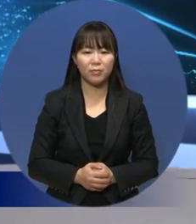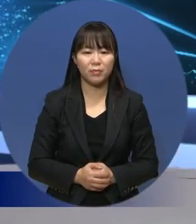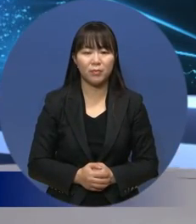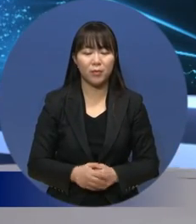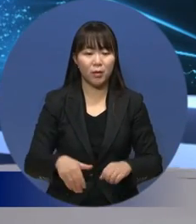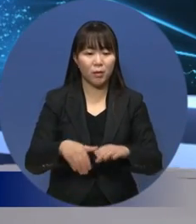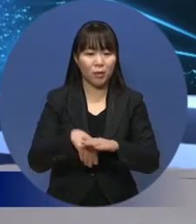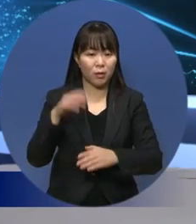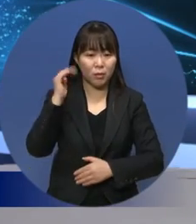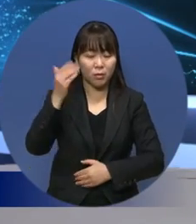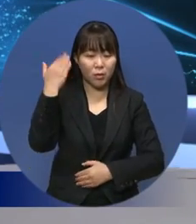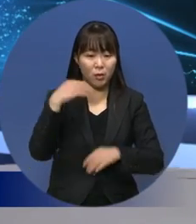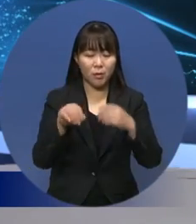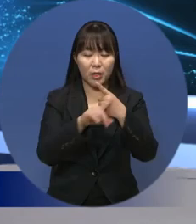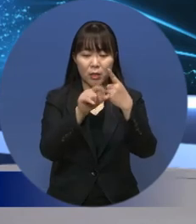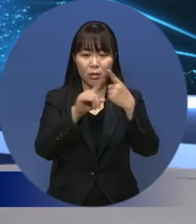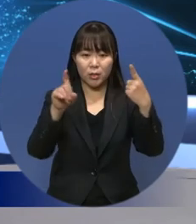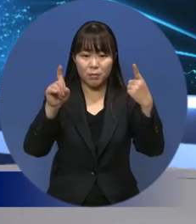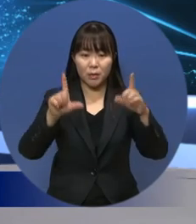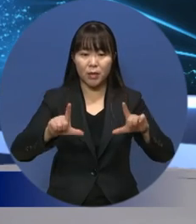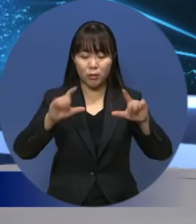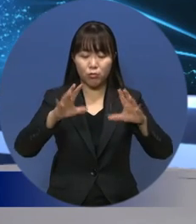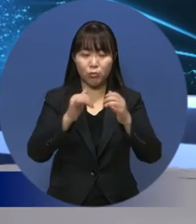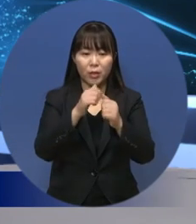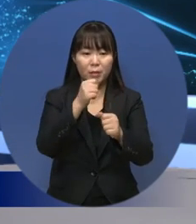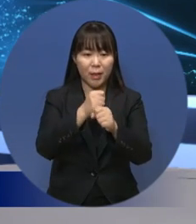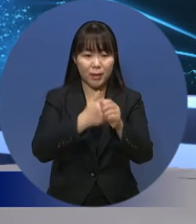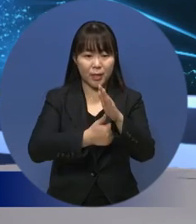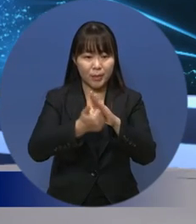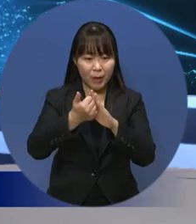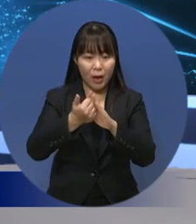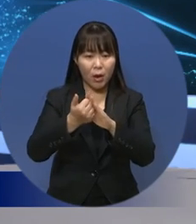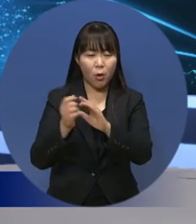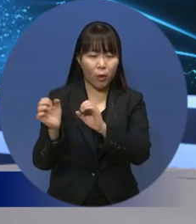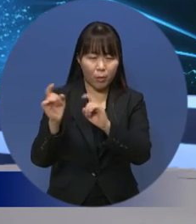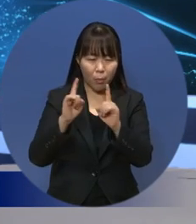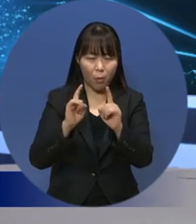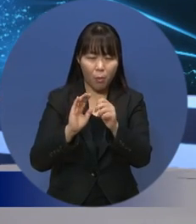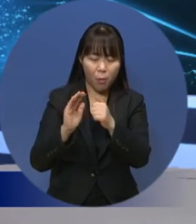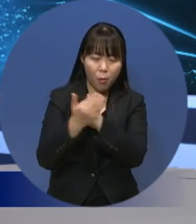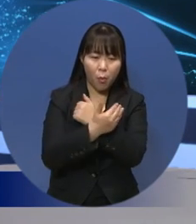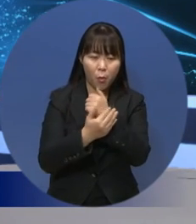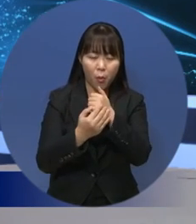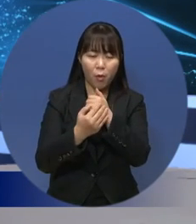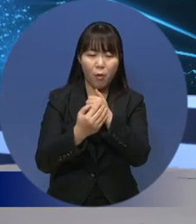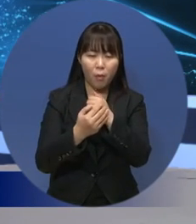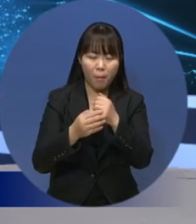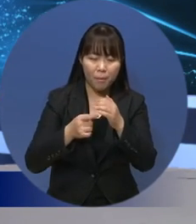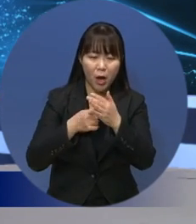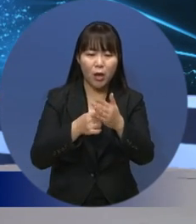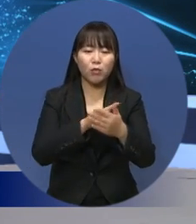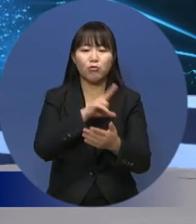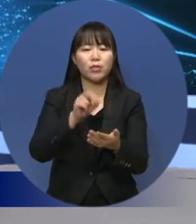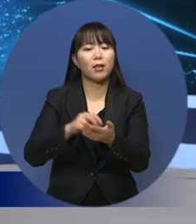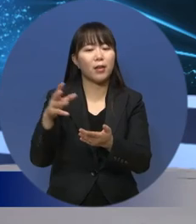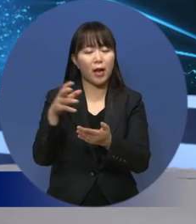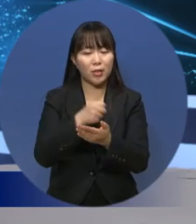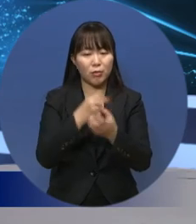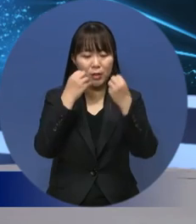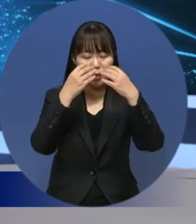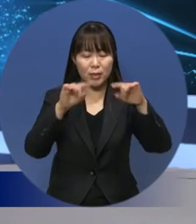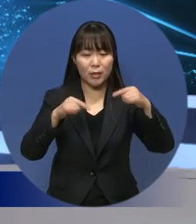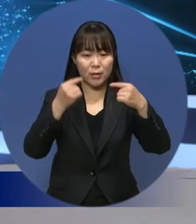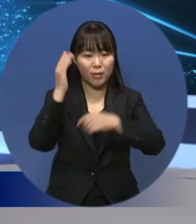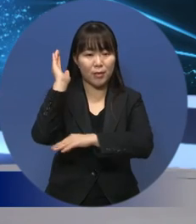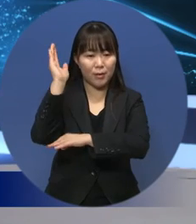문재인 대통령이 지난 11일 국민이 만든 희망 회복 포용 도약 을 주제로 신년사를 발표했습니다